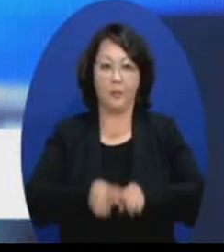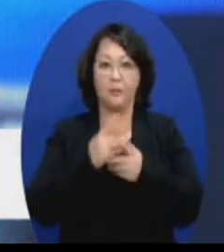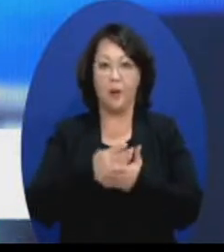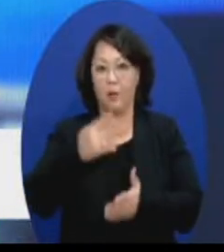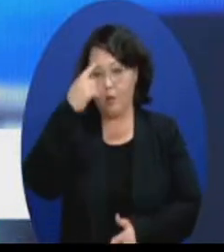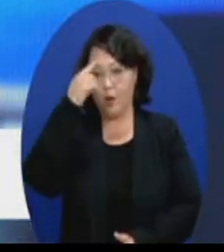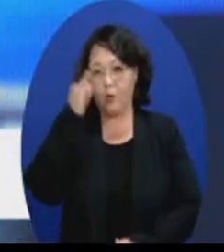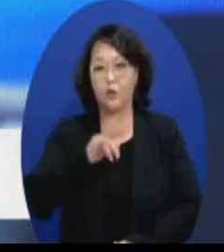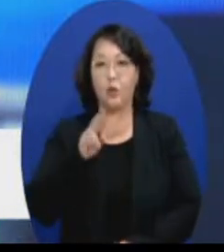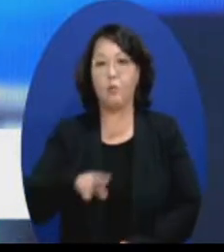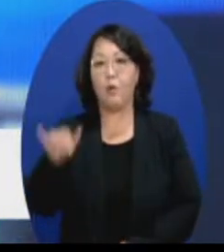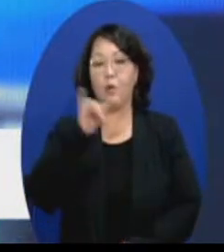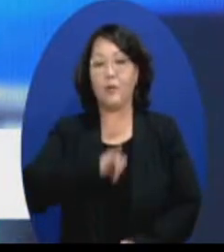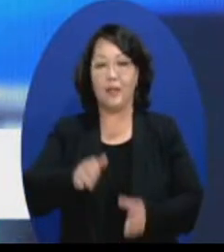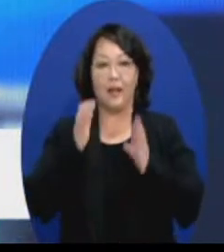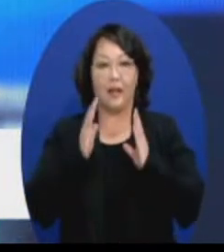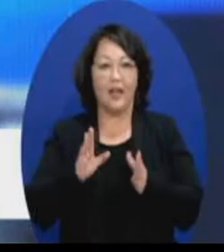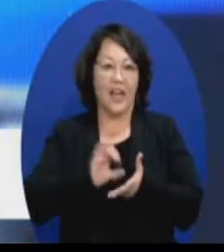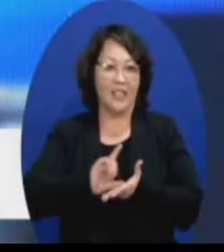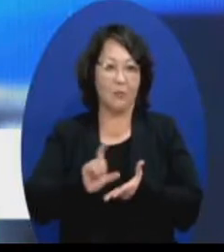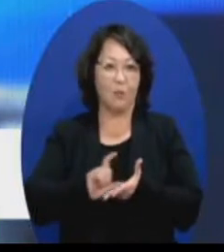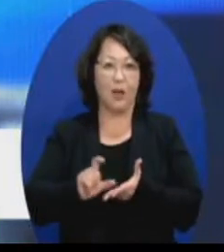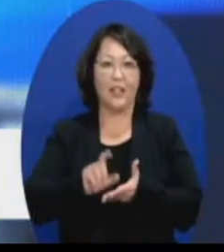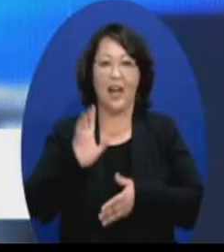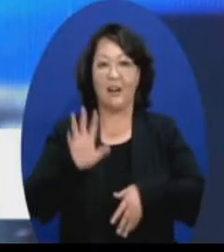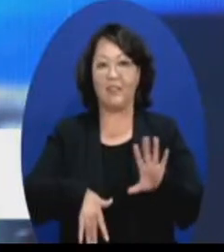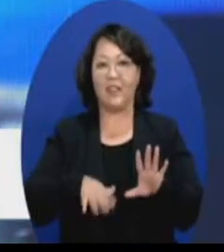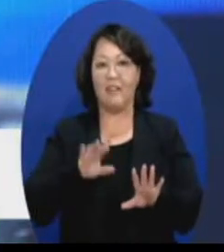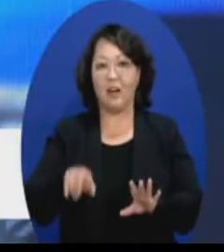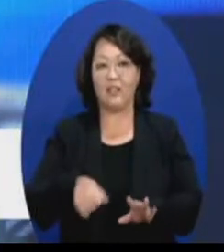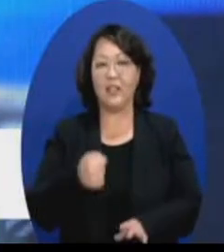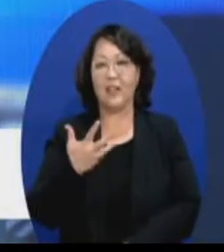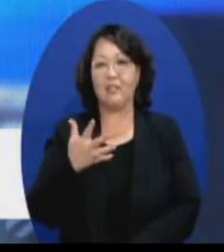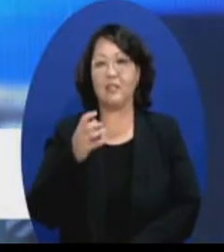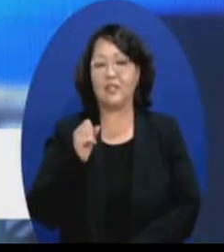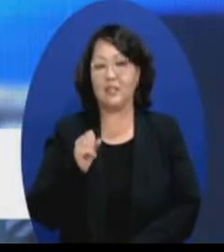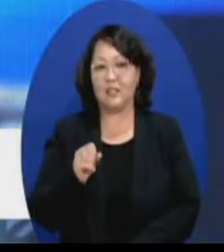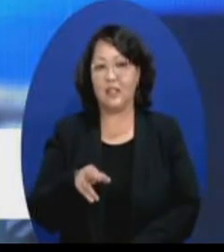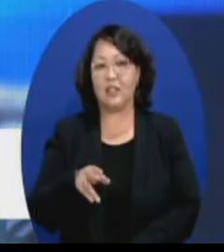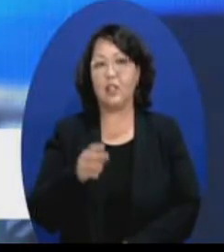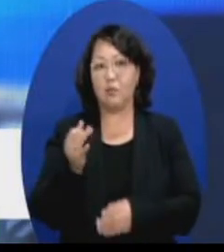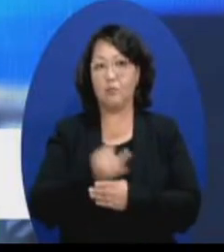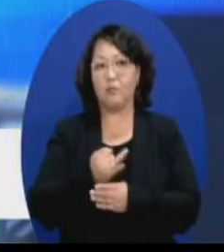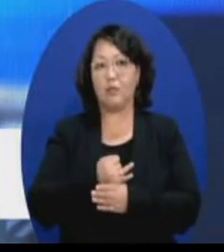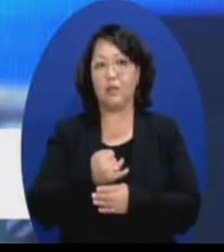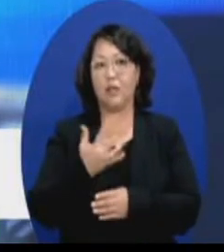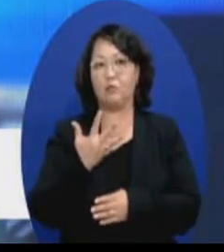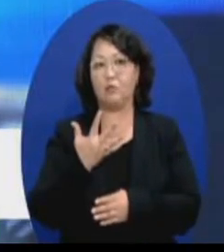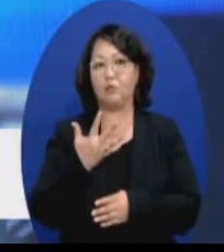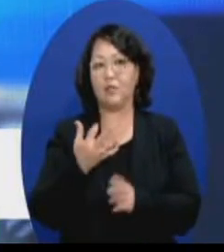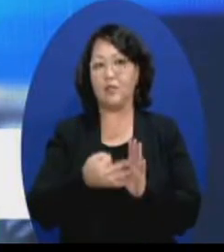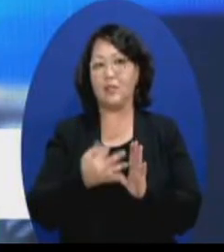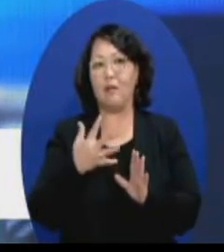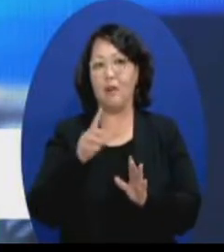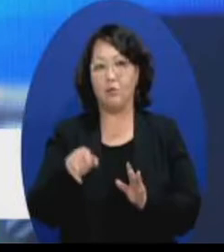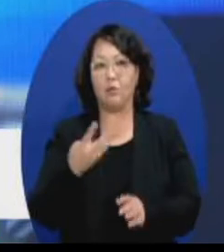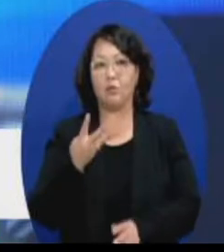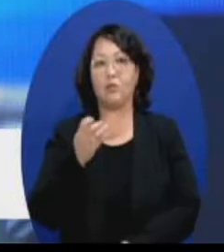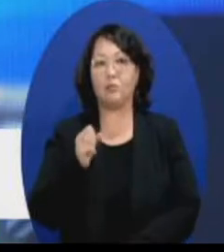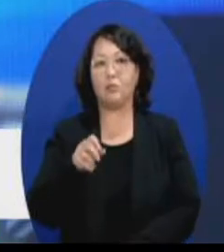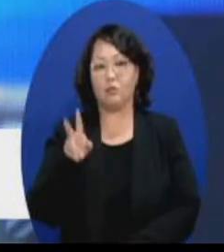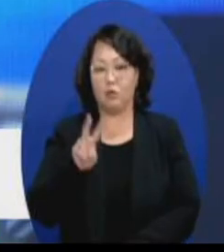байгаа. Манай улсын Япон улс руу чиглэсэн экспорт 15.5 сая ам доллар, импорт 585.4 сая ам доллар